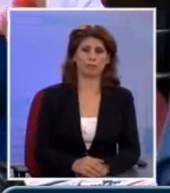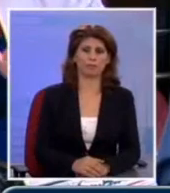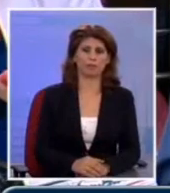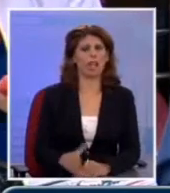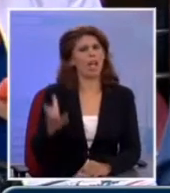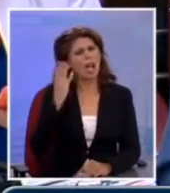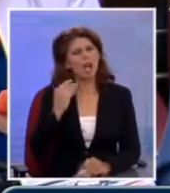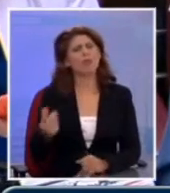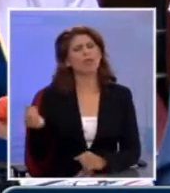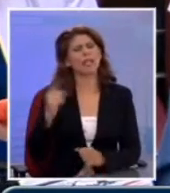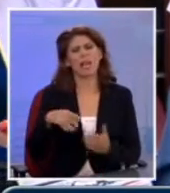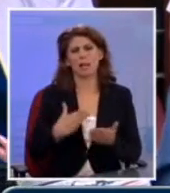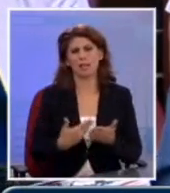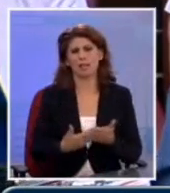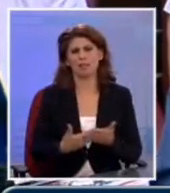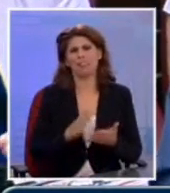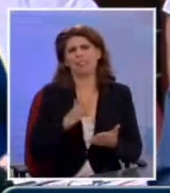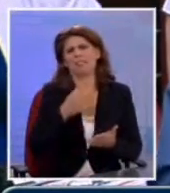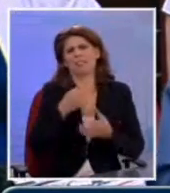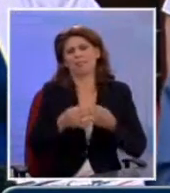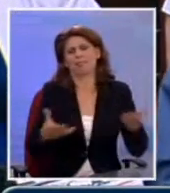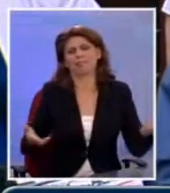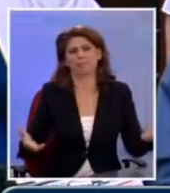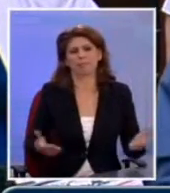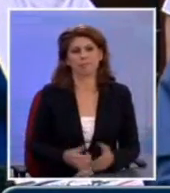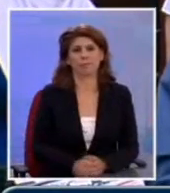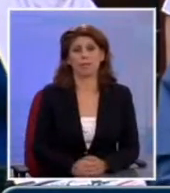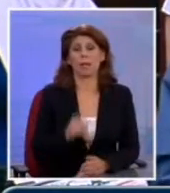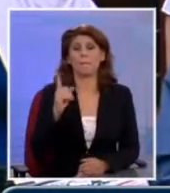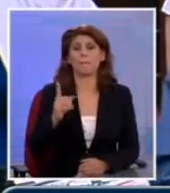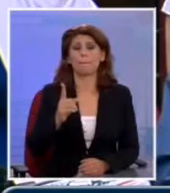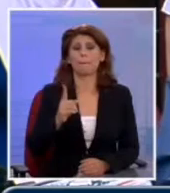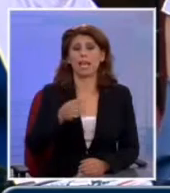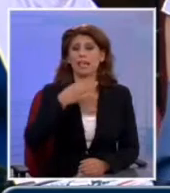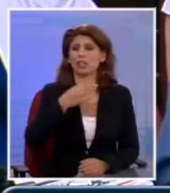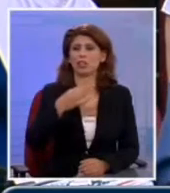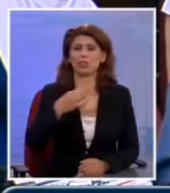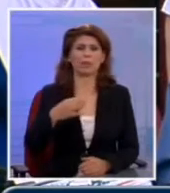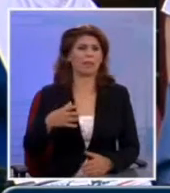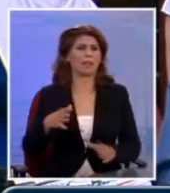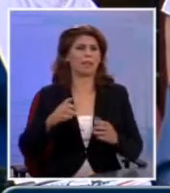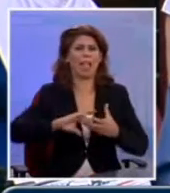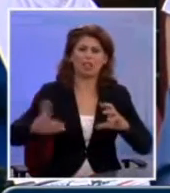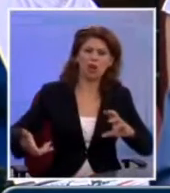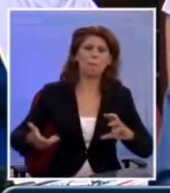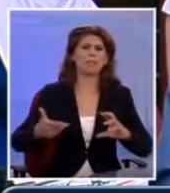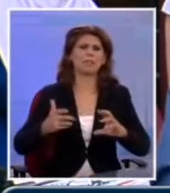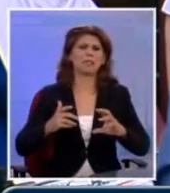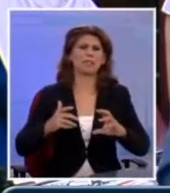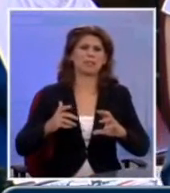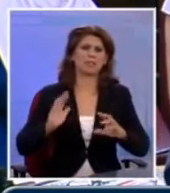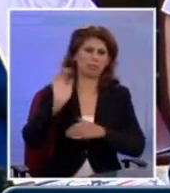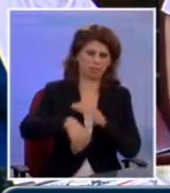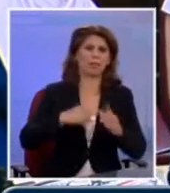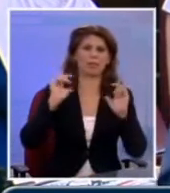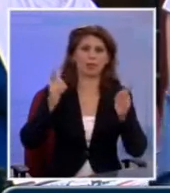Άκουσα και άλλα επιχειρήματα, δεν θέλω να τα σχολιάσω, με μια ρητορική περί πραξικοπημάτων, περί εκτροπής κλπ. Τώρα να λέει ο